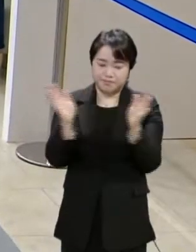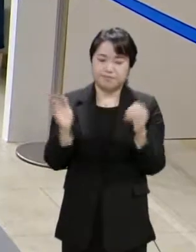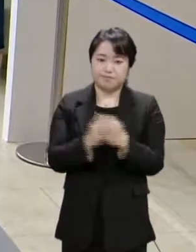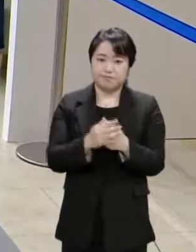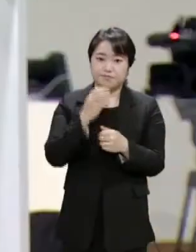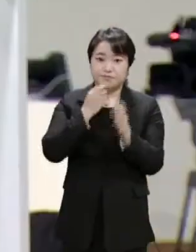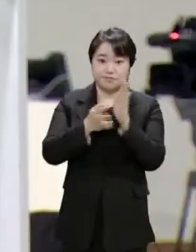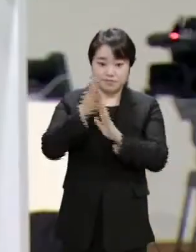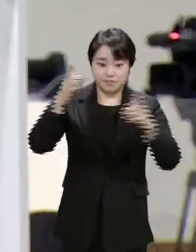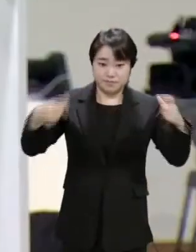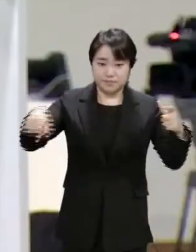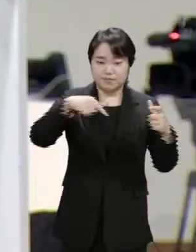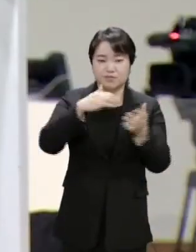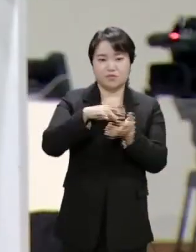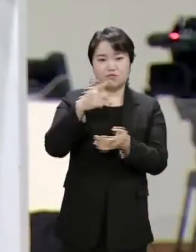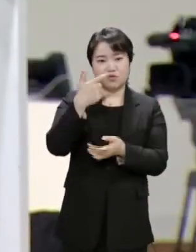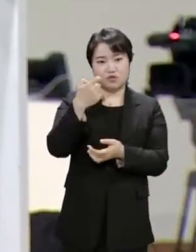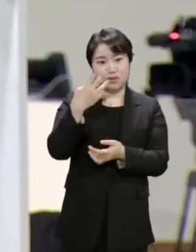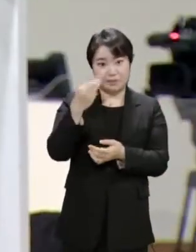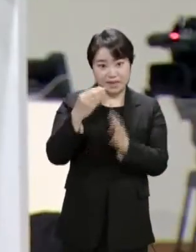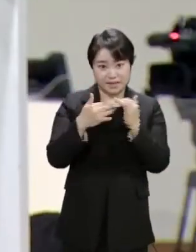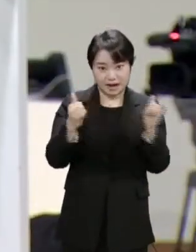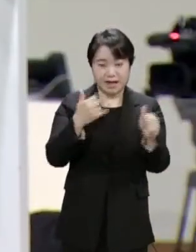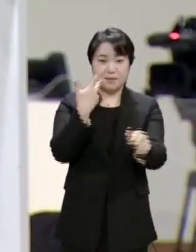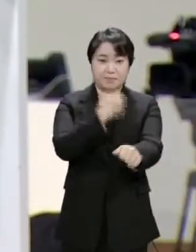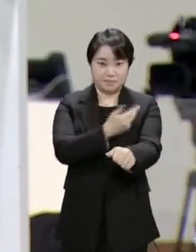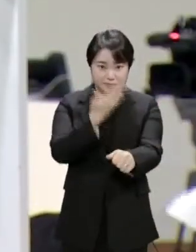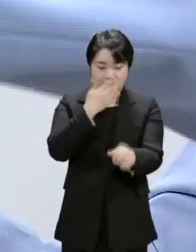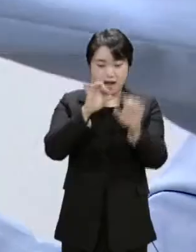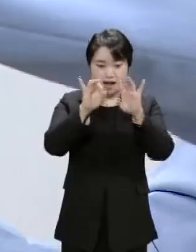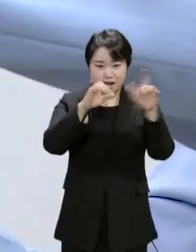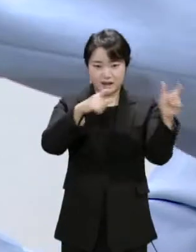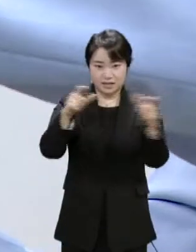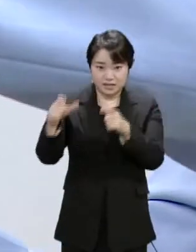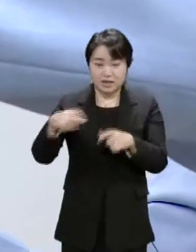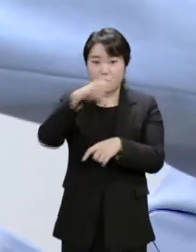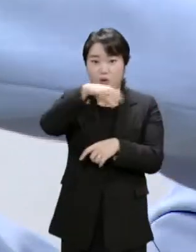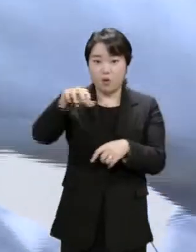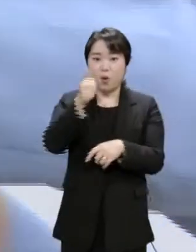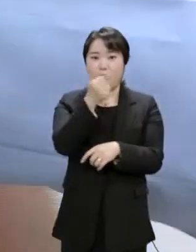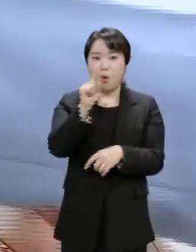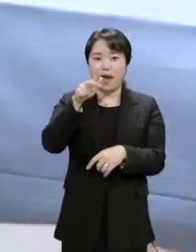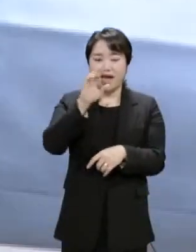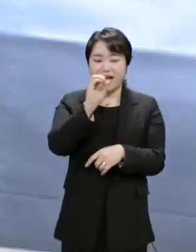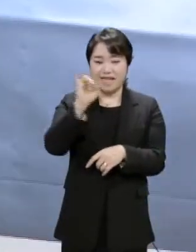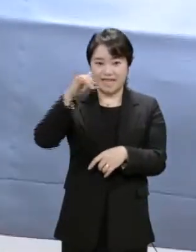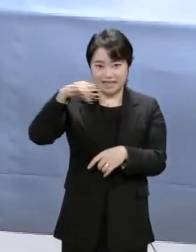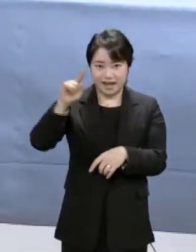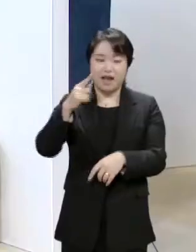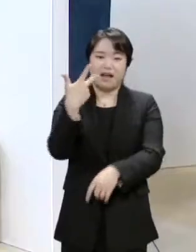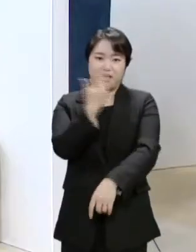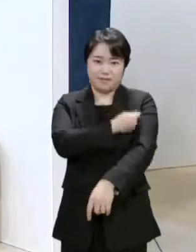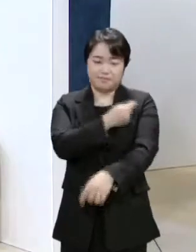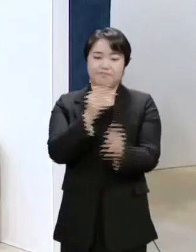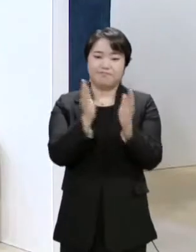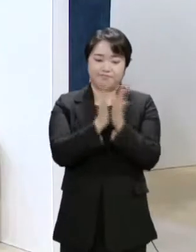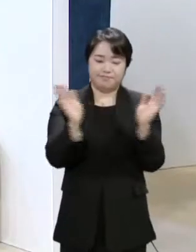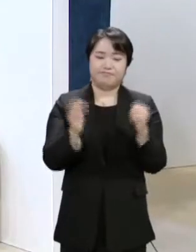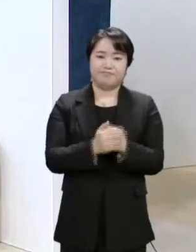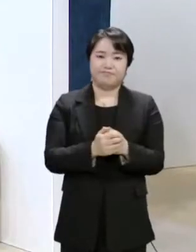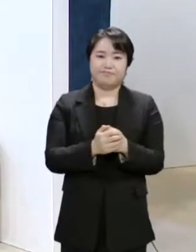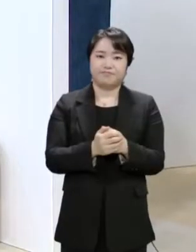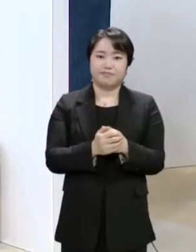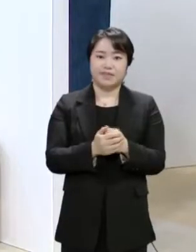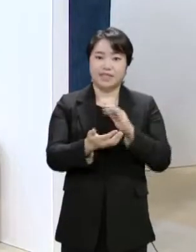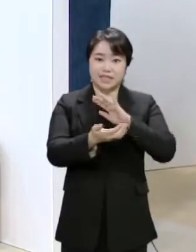서울 지역에서는 총 63만 명이 해당되며 각 지역별 접종센터에서 화이자 백신을 맞게 됩니다. 코로나19